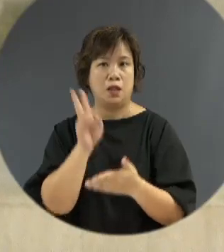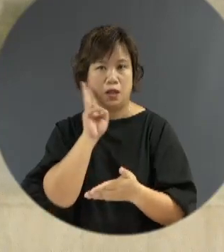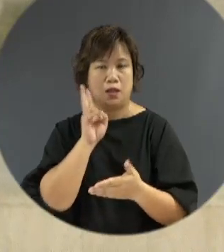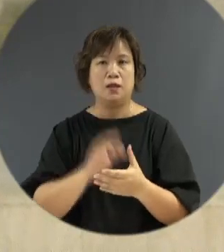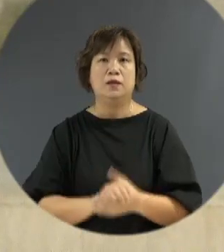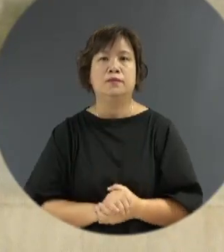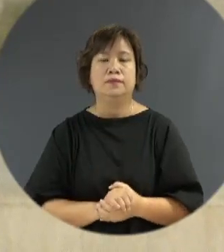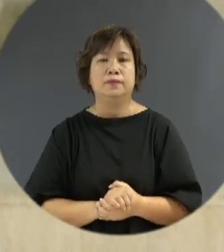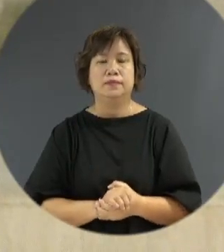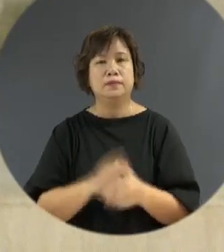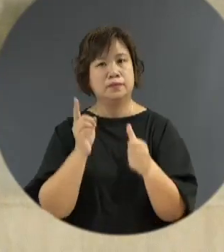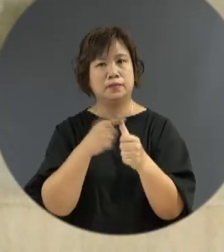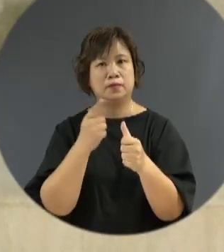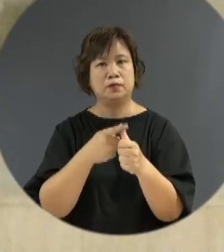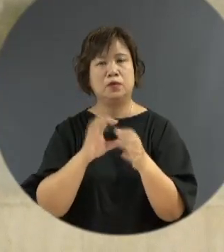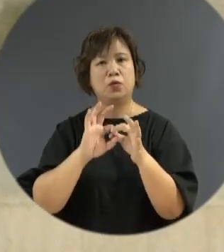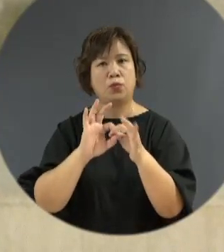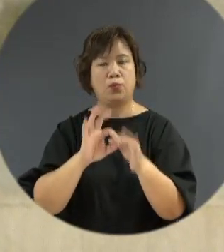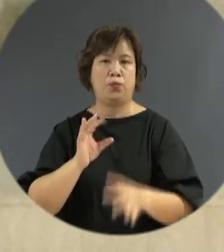首先讲到谦卑，